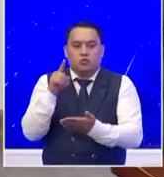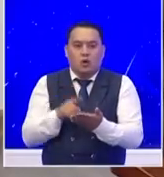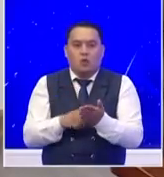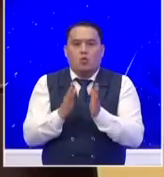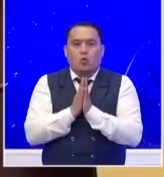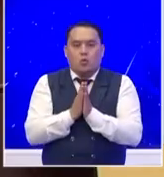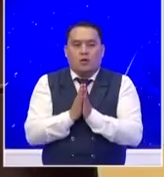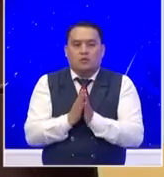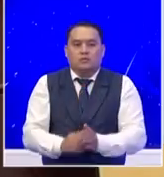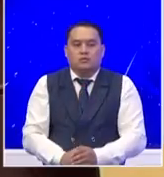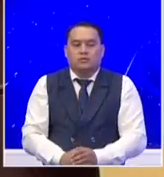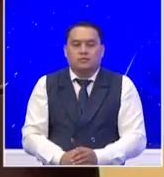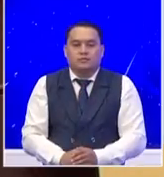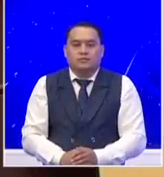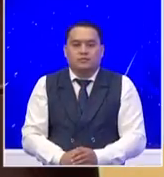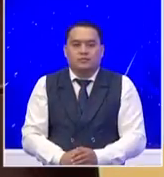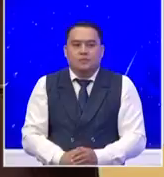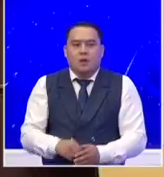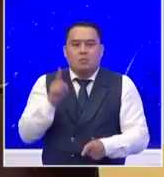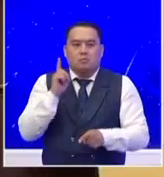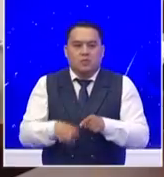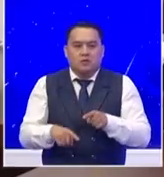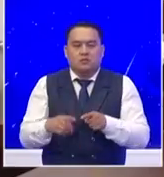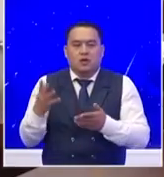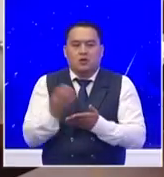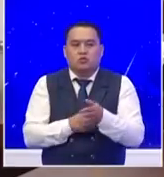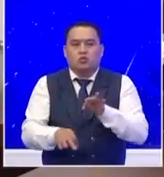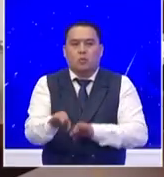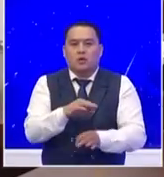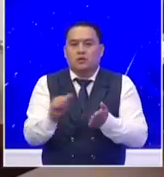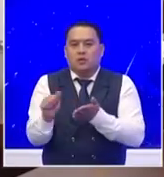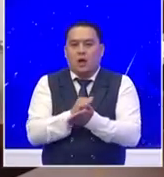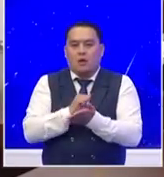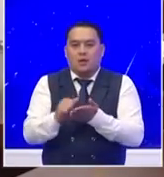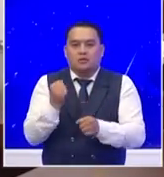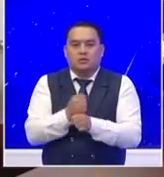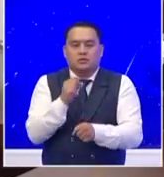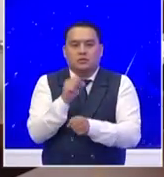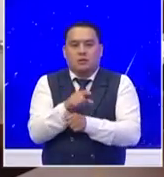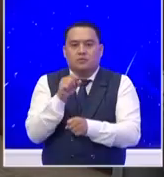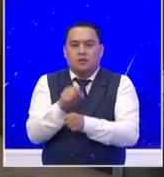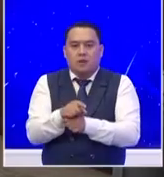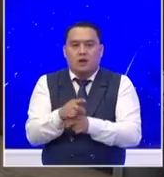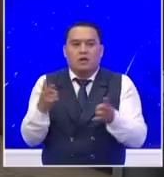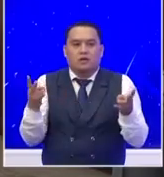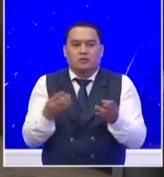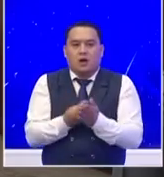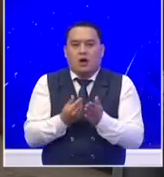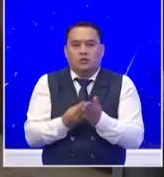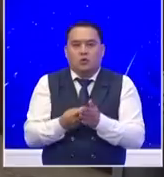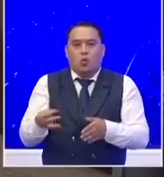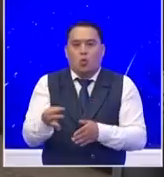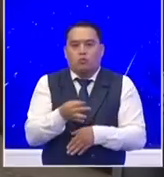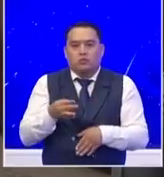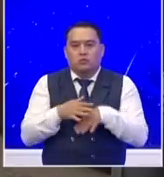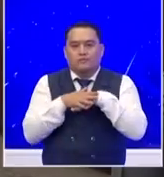болса. Амандық Ғабасұлы шұғыл түрде анықтап, жобалық сметалық құжаттарын жасауға тапсырма берді. Қажетті қаржы облыс